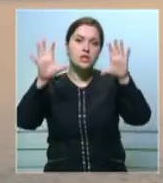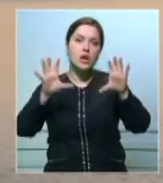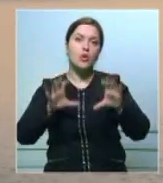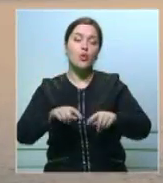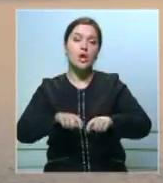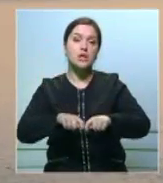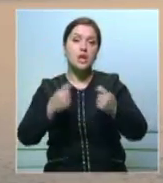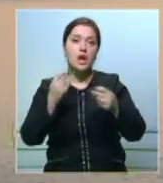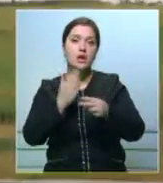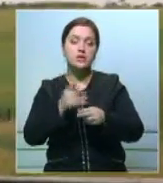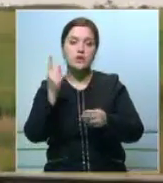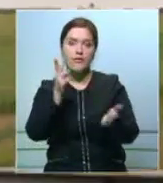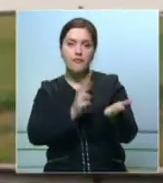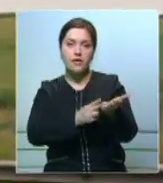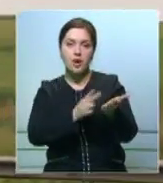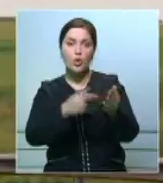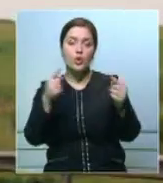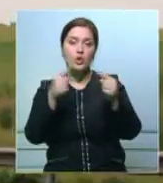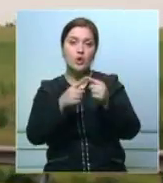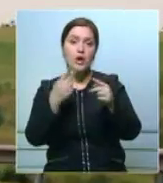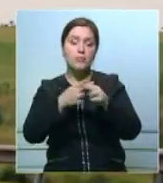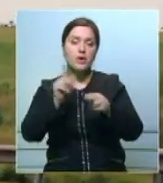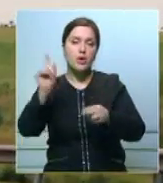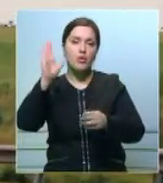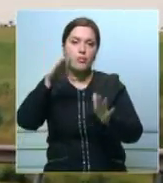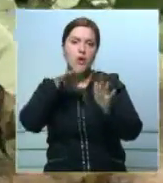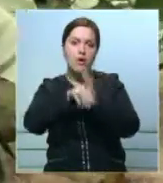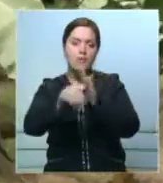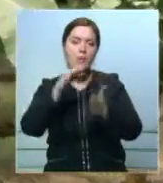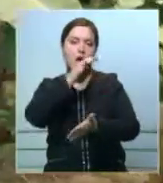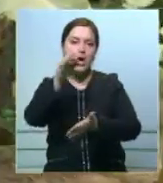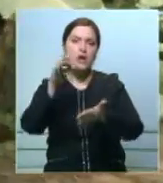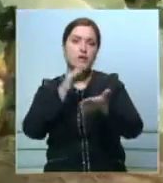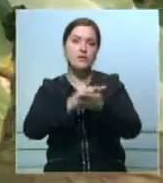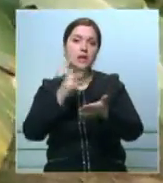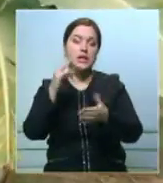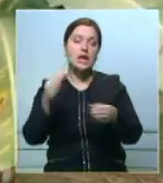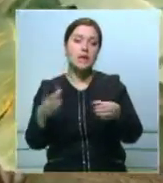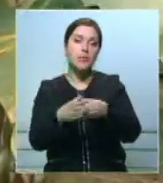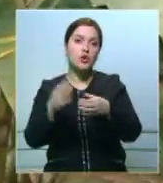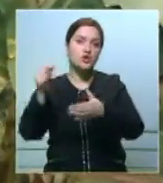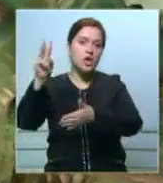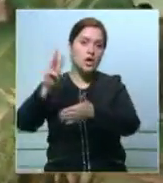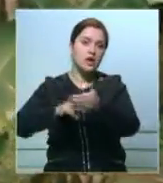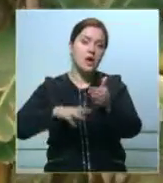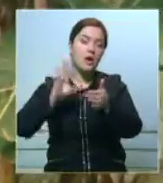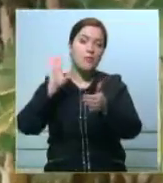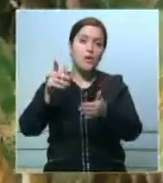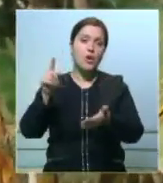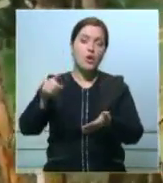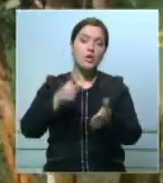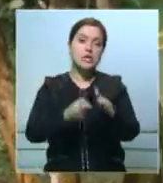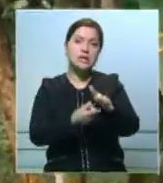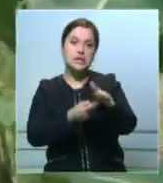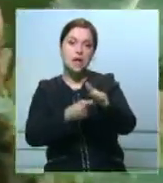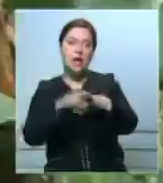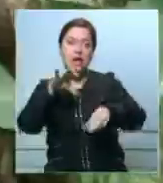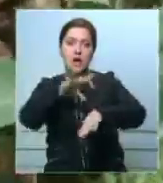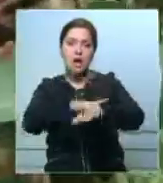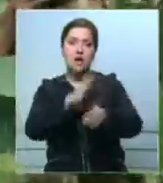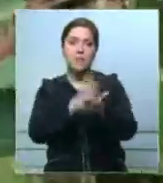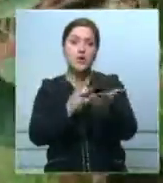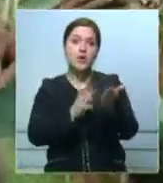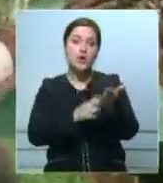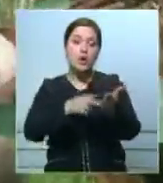После череды разбирательств руководители привлекли к административной ответственности. На компании наложили штрафы. По данным